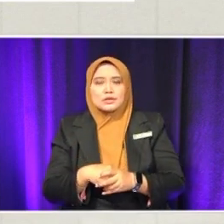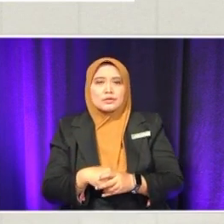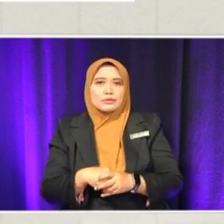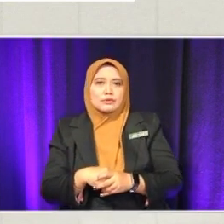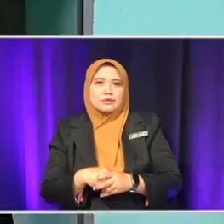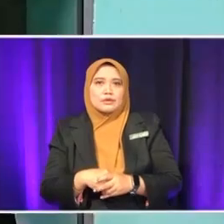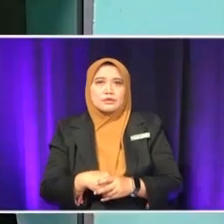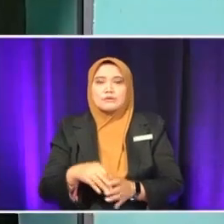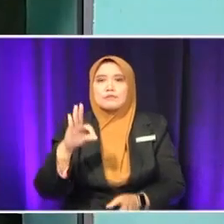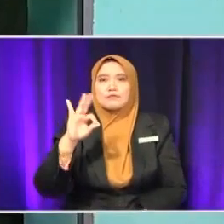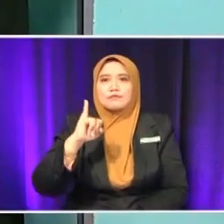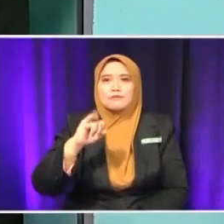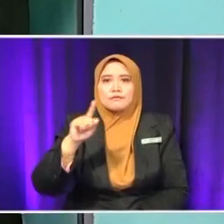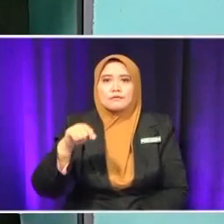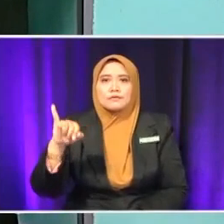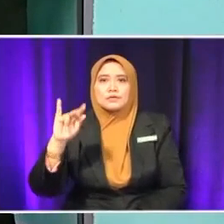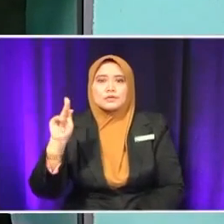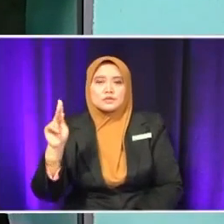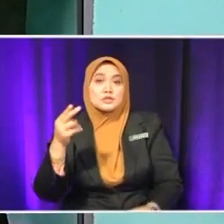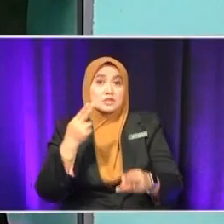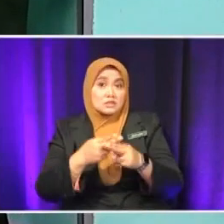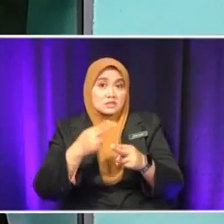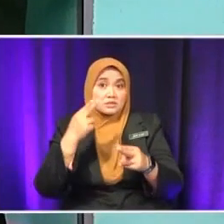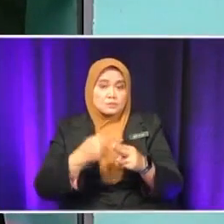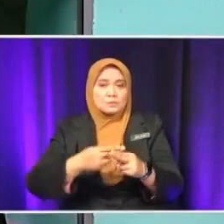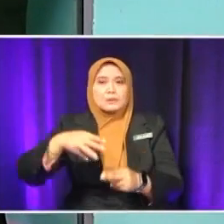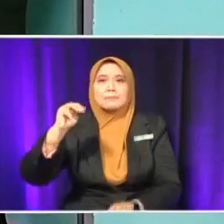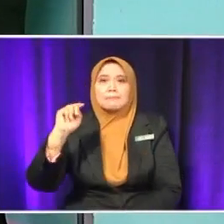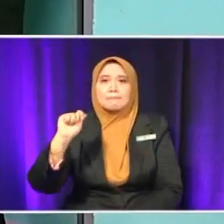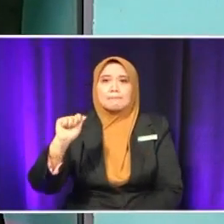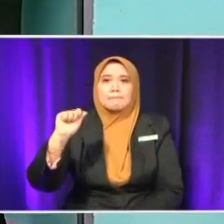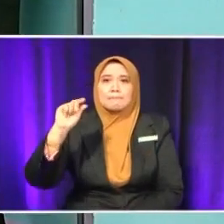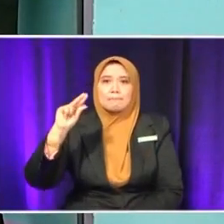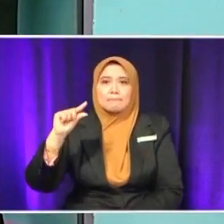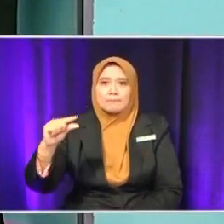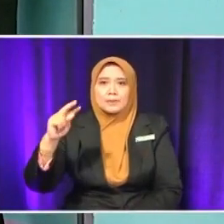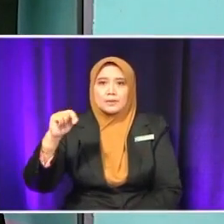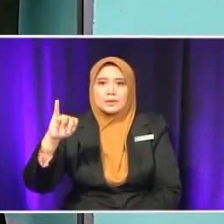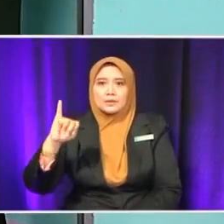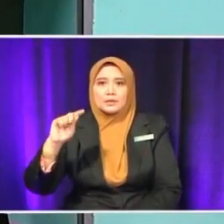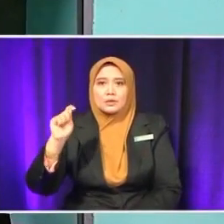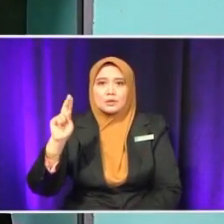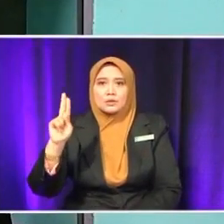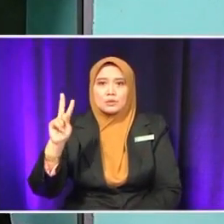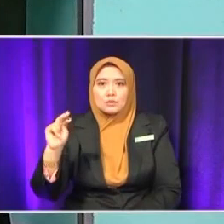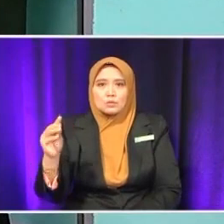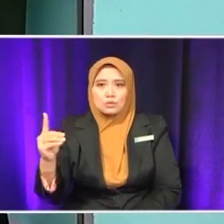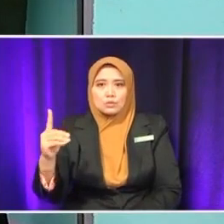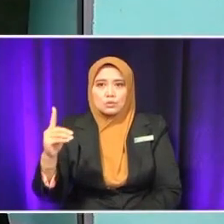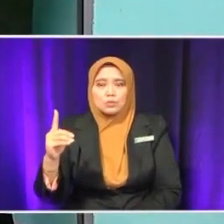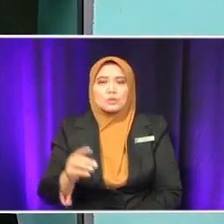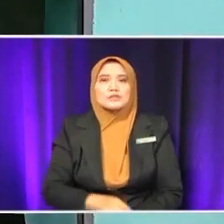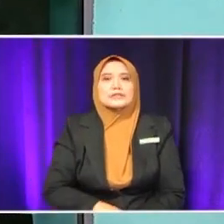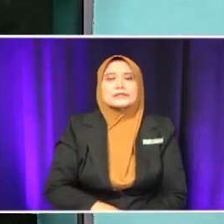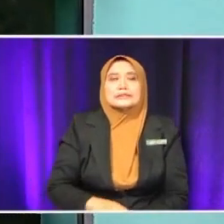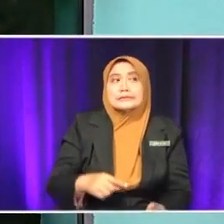dalam fizik kita panggil dia magnitude. Magnitude. Dalam matematik tambahan juga ada satu bahagian iaitu vektor, kita panggil dia sebagai magnitude. Okay. Itu